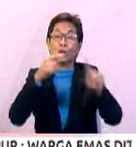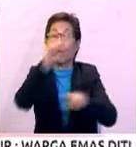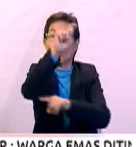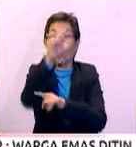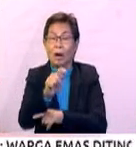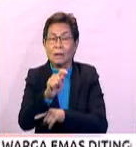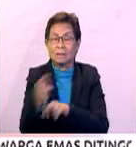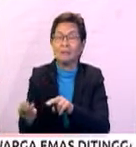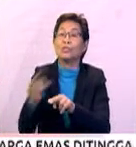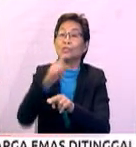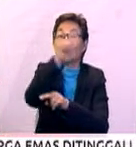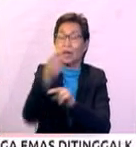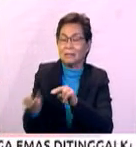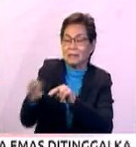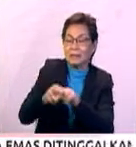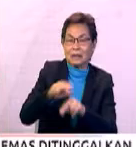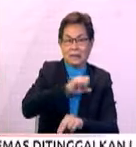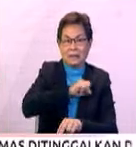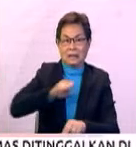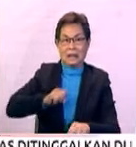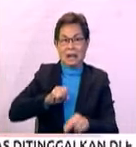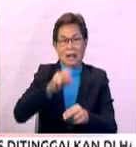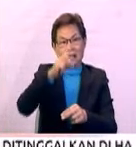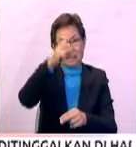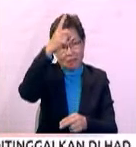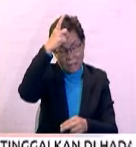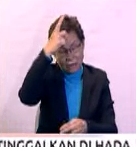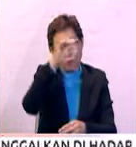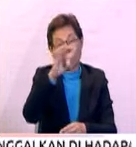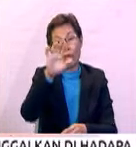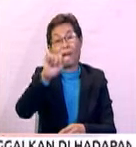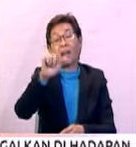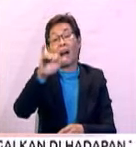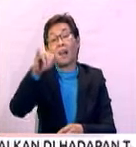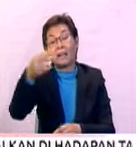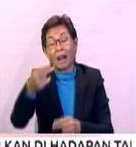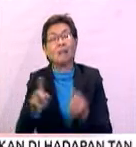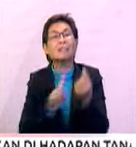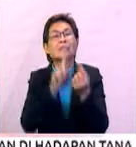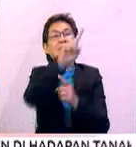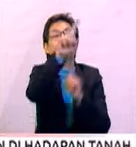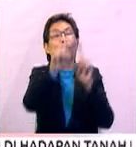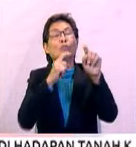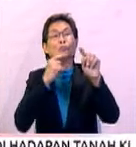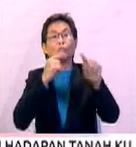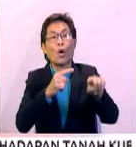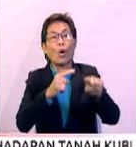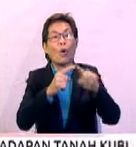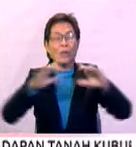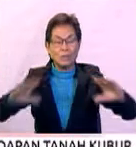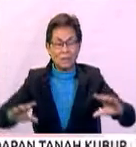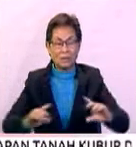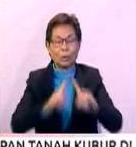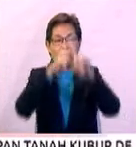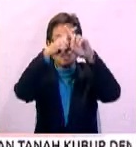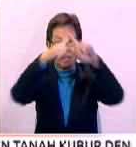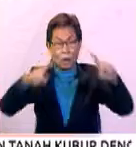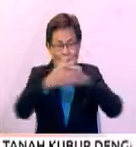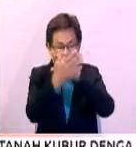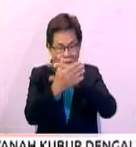soalan tambahan Senator Dato' Farahiyah Nordin ketika sesi soal jawab sidang Dewan Negara bermula hari